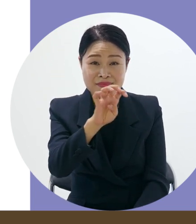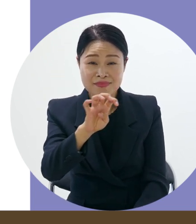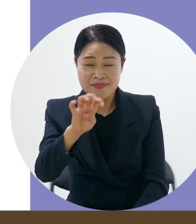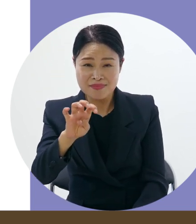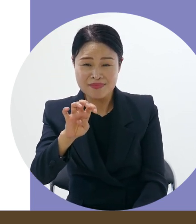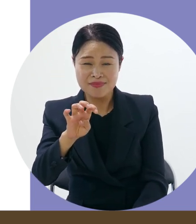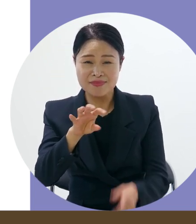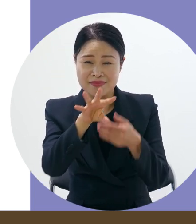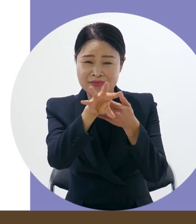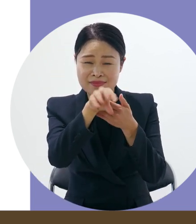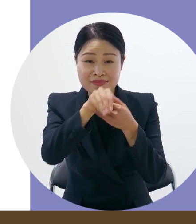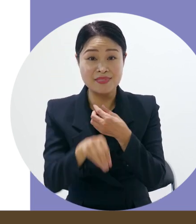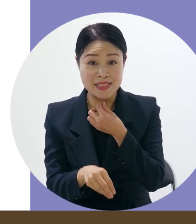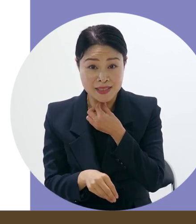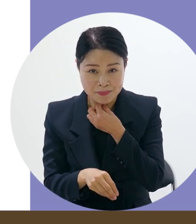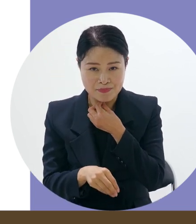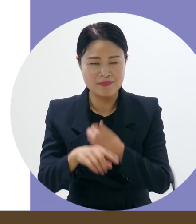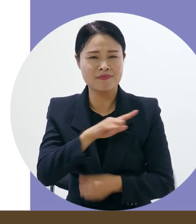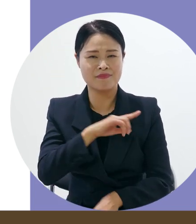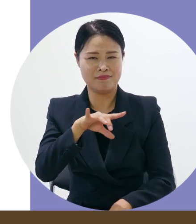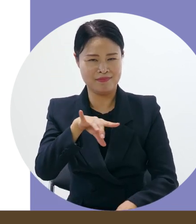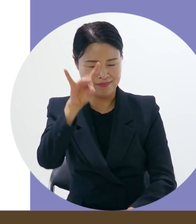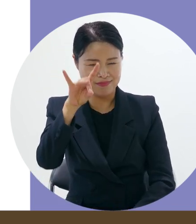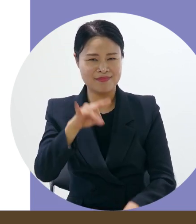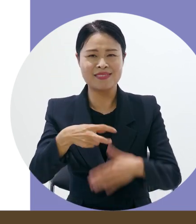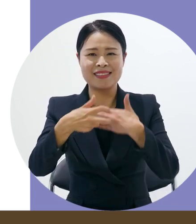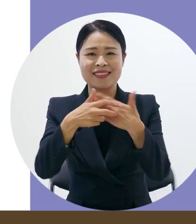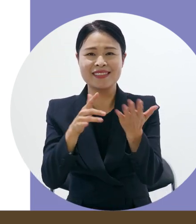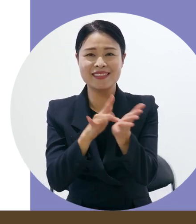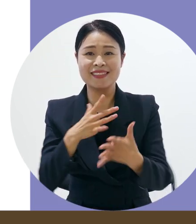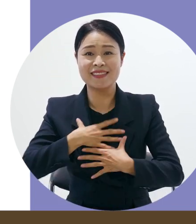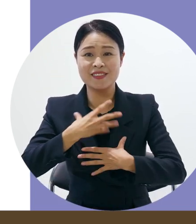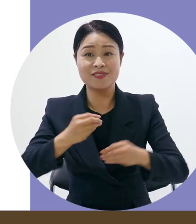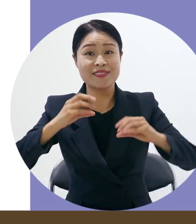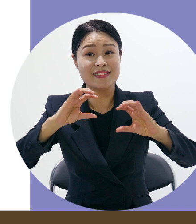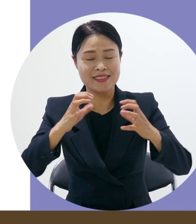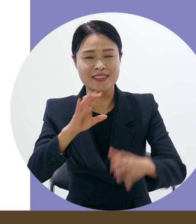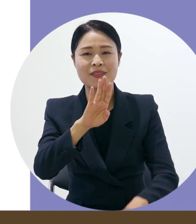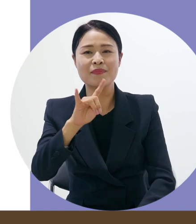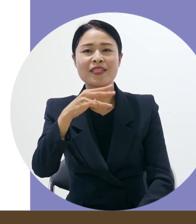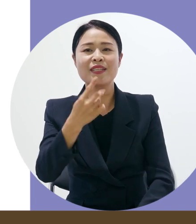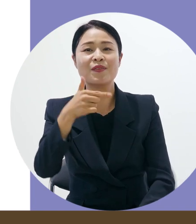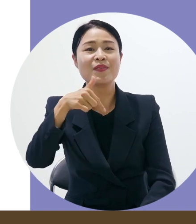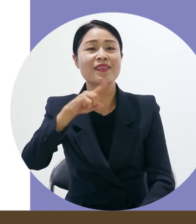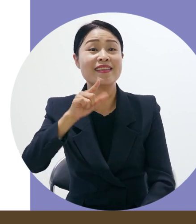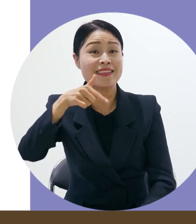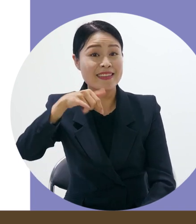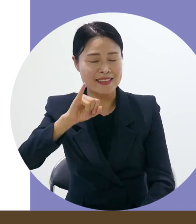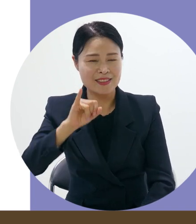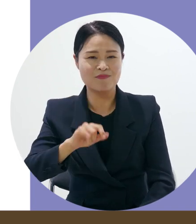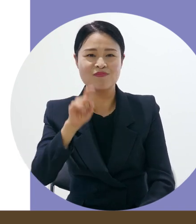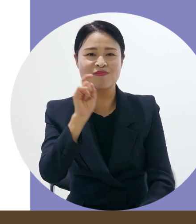바코드를 스캔하려면 먼저 의약품 안전나라 바로가기를 설치해야 합니다.